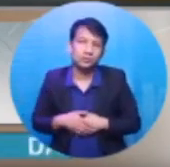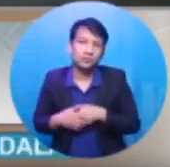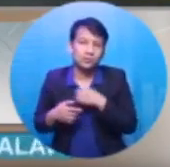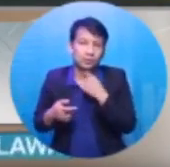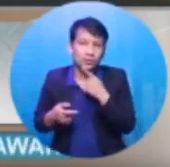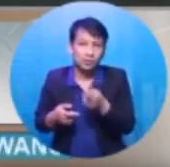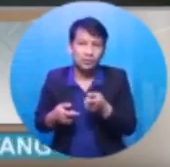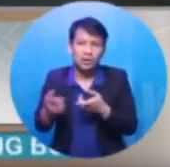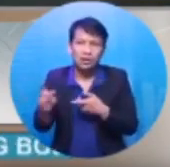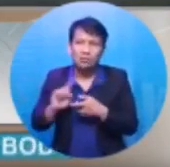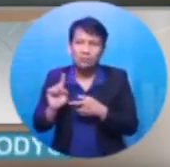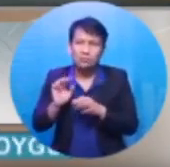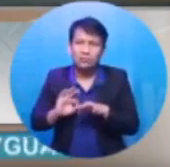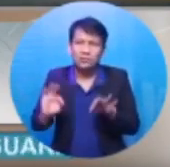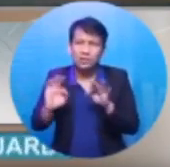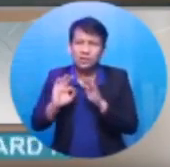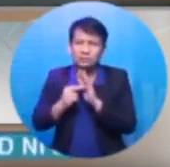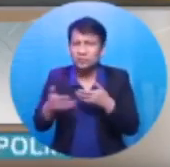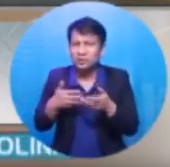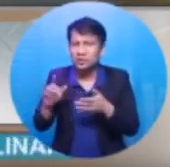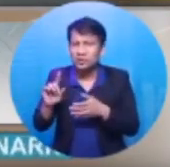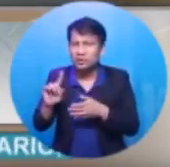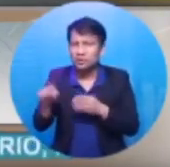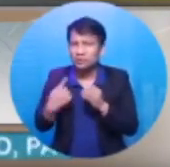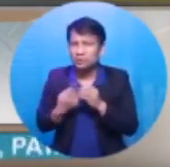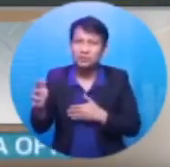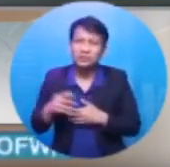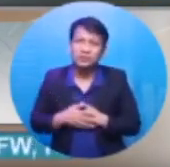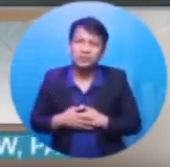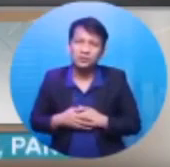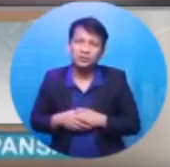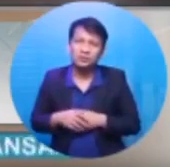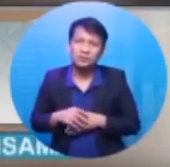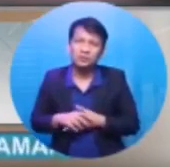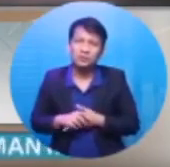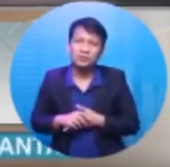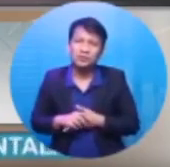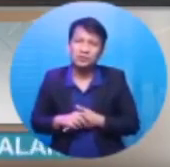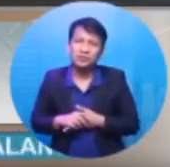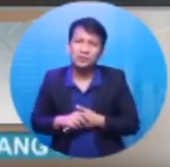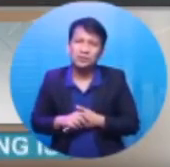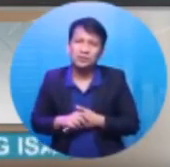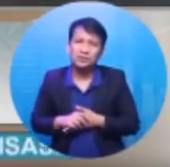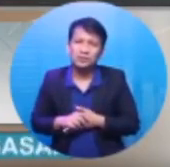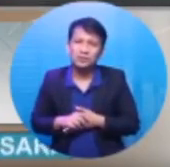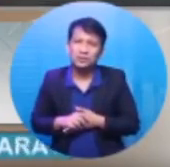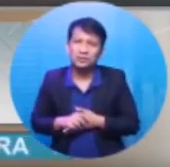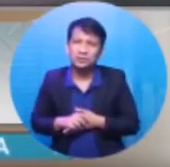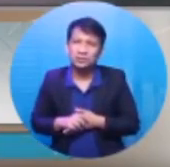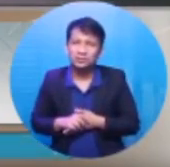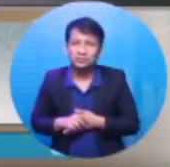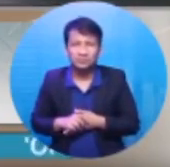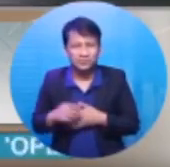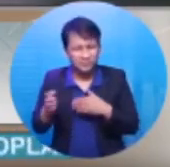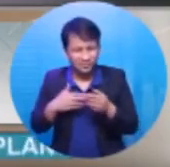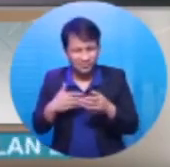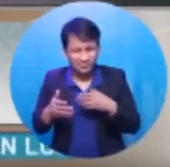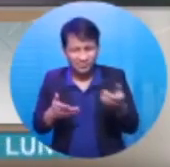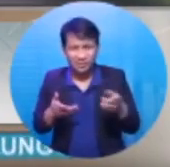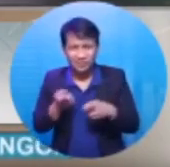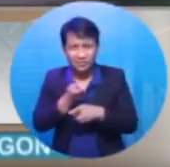tuksuan. Ma'am, ano yung tuksuan? Ano yung mga panunukso? Yung ganda ka daw po, sis. Tapos para